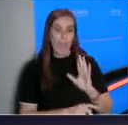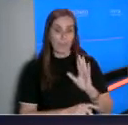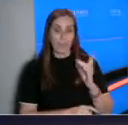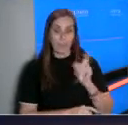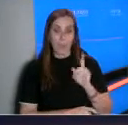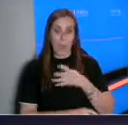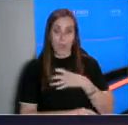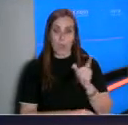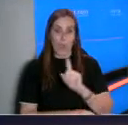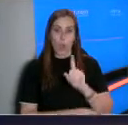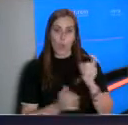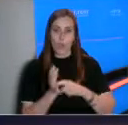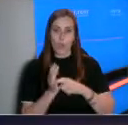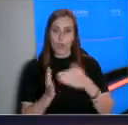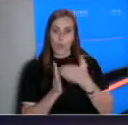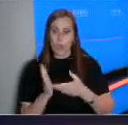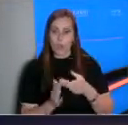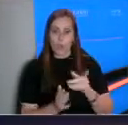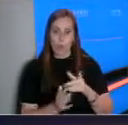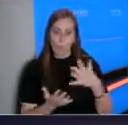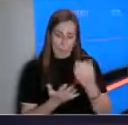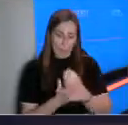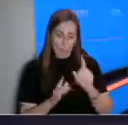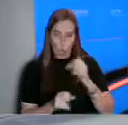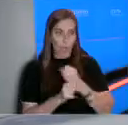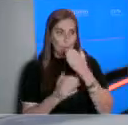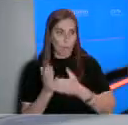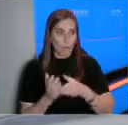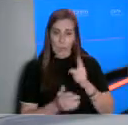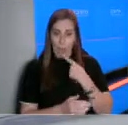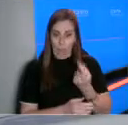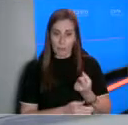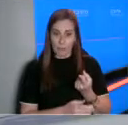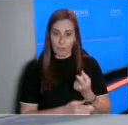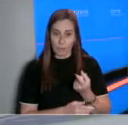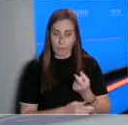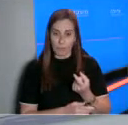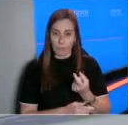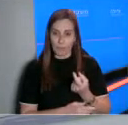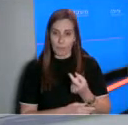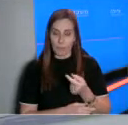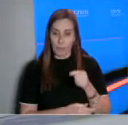שמי שעשיר לא ידרשו ממנו ניתוח, או הוא מצליח להתחמק מזה, צריך להגיד את זה, אוקיי?